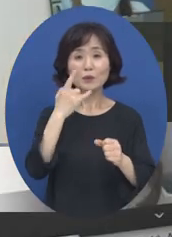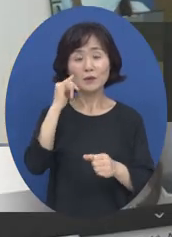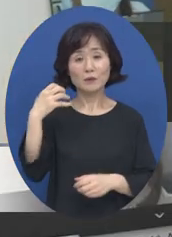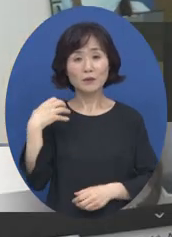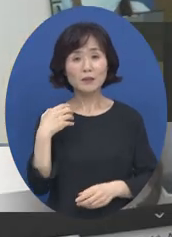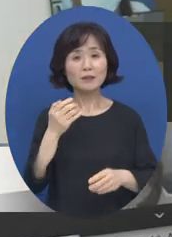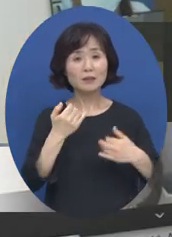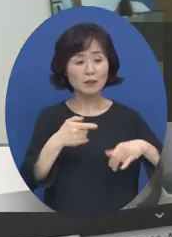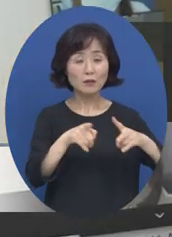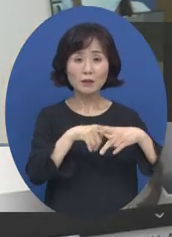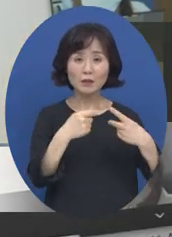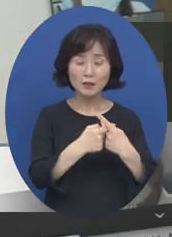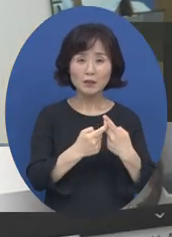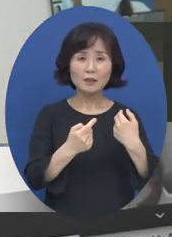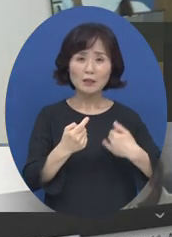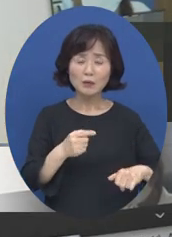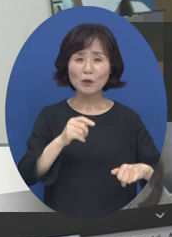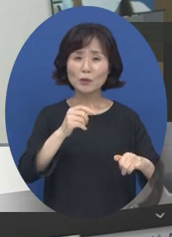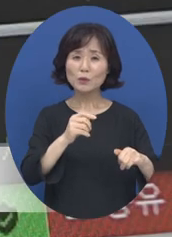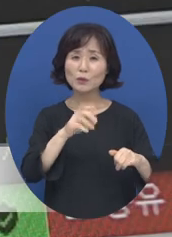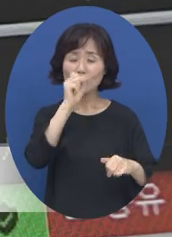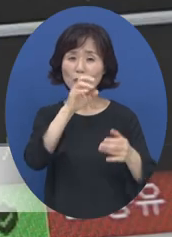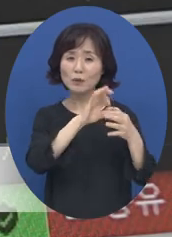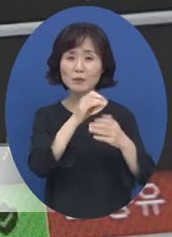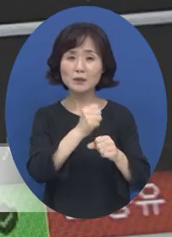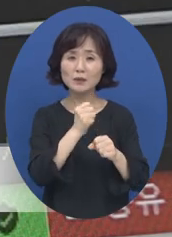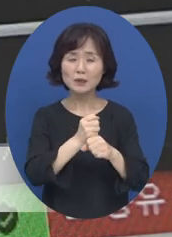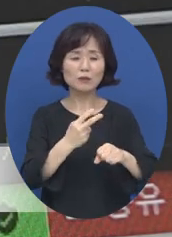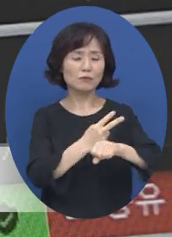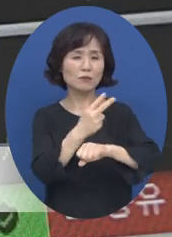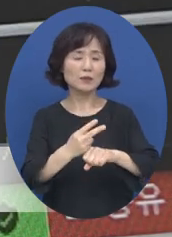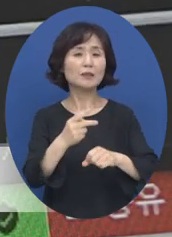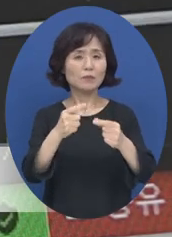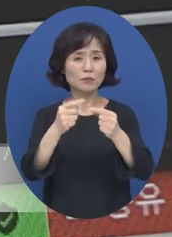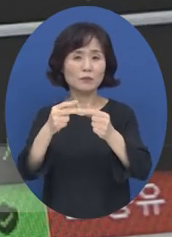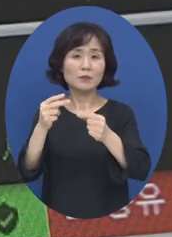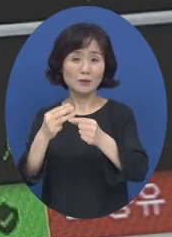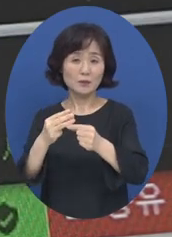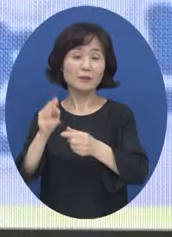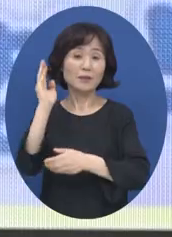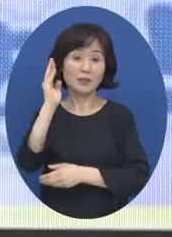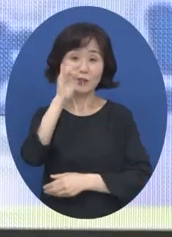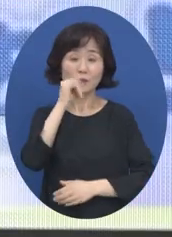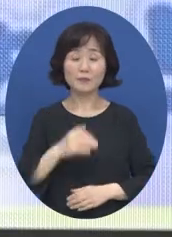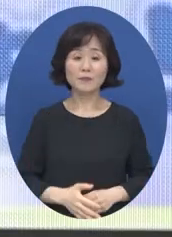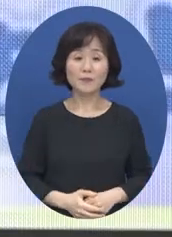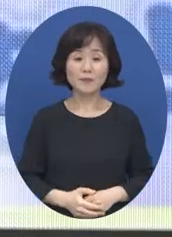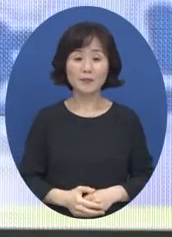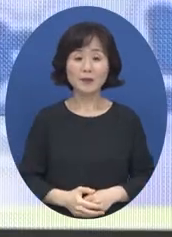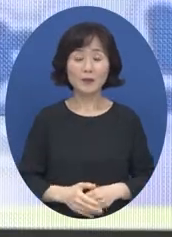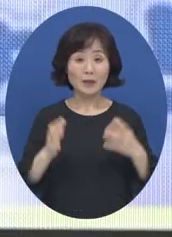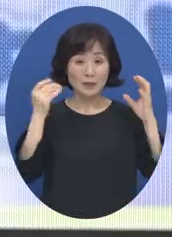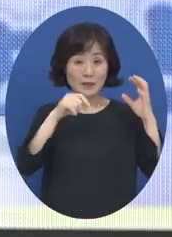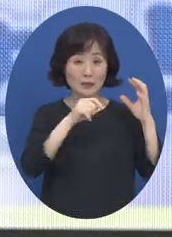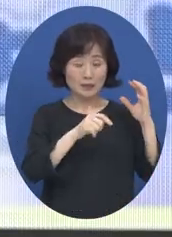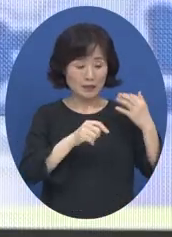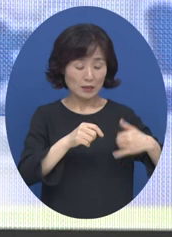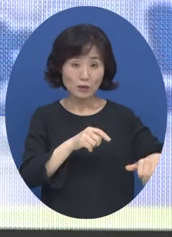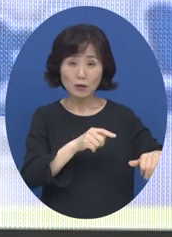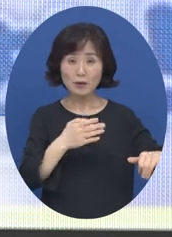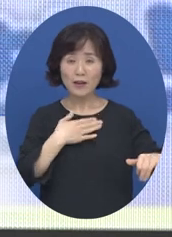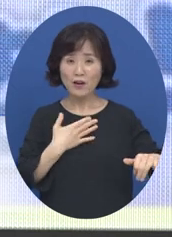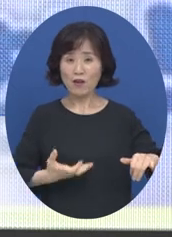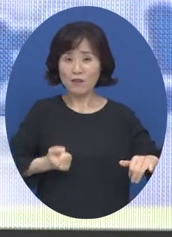이해, 아이와 좋은 관계 만들기 등 2시간씩 총 3차례의 강의로 구성됐습니다. 아이를 내